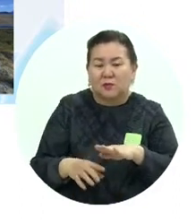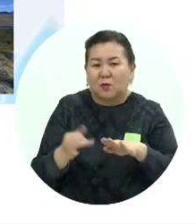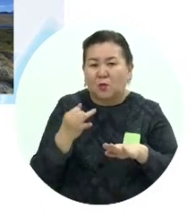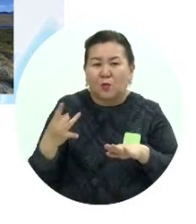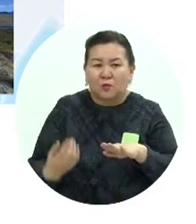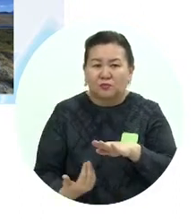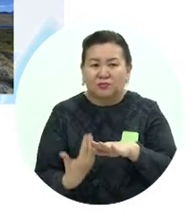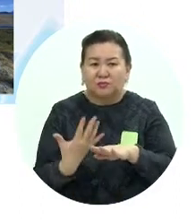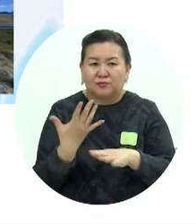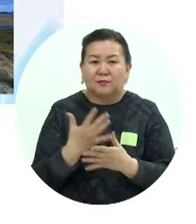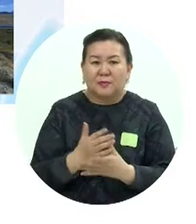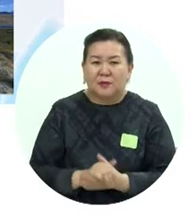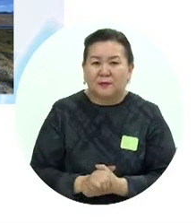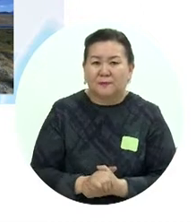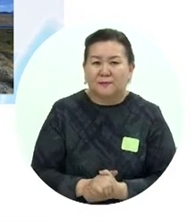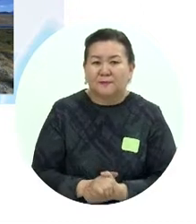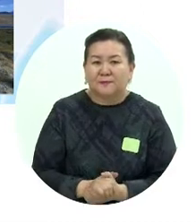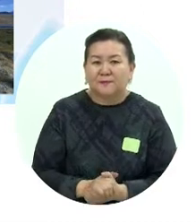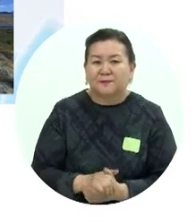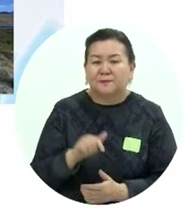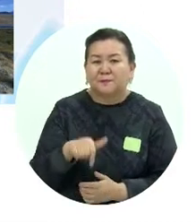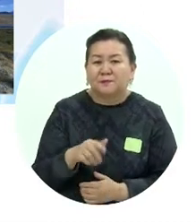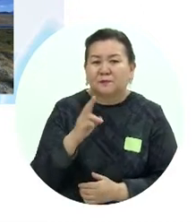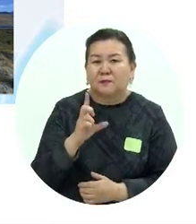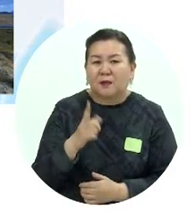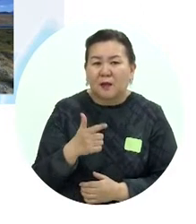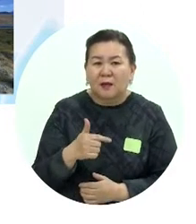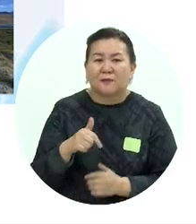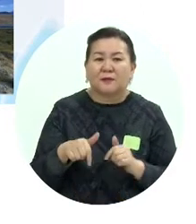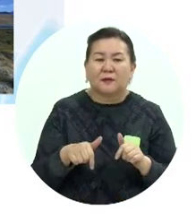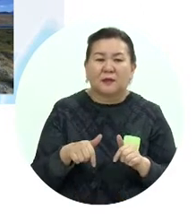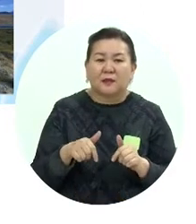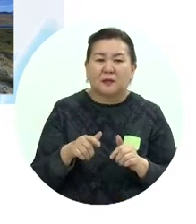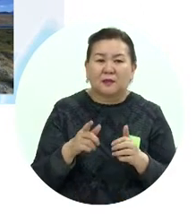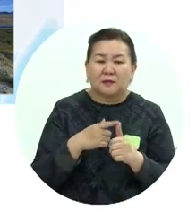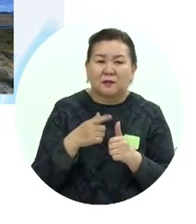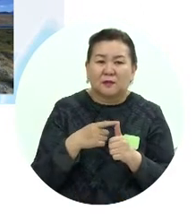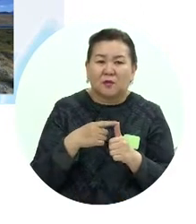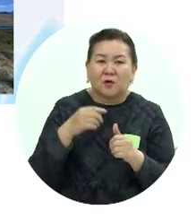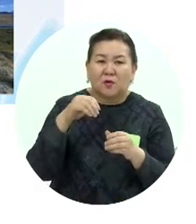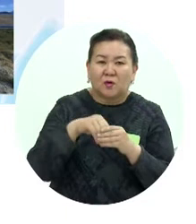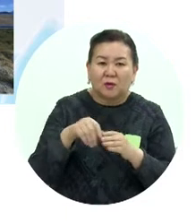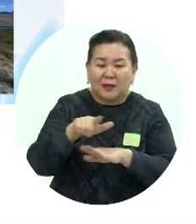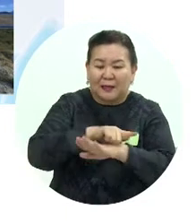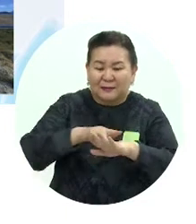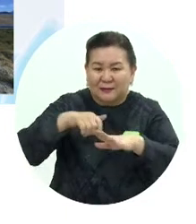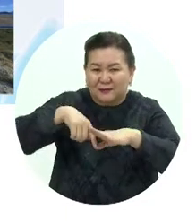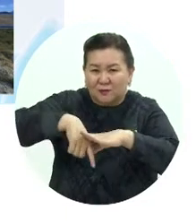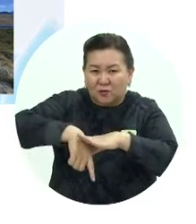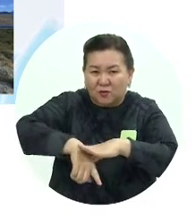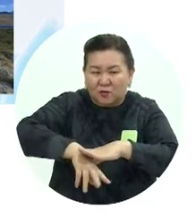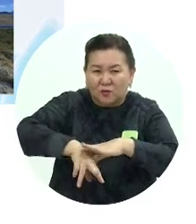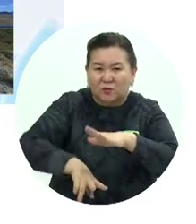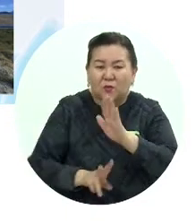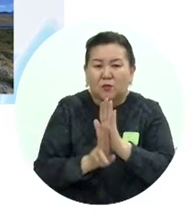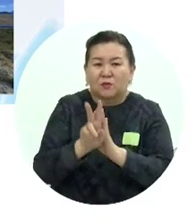нуур эхэлж байгаа. За нуурсан эрэг. За энэ бол мөн цэвдэг бүхэн утгуудаар цэвдгийн алдарт ороод газрын гадарг доош цөмөрөх